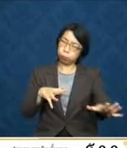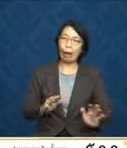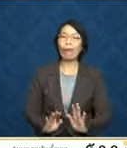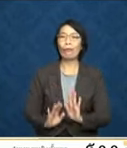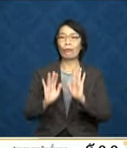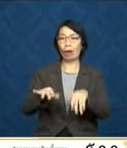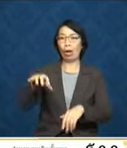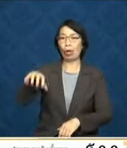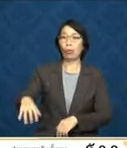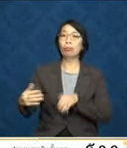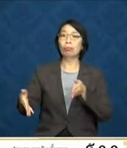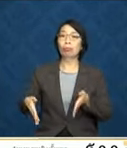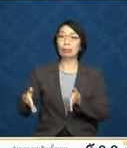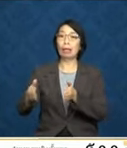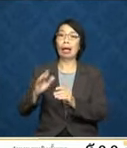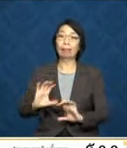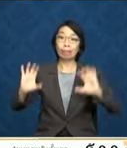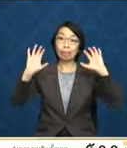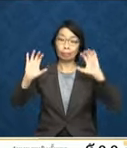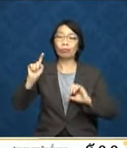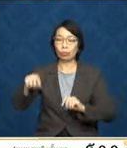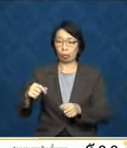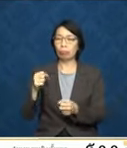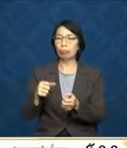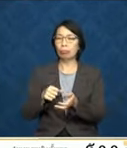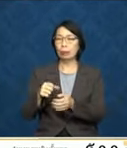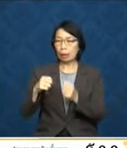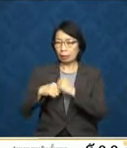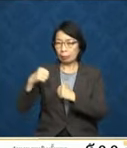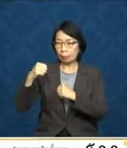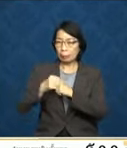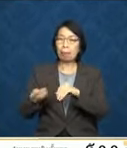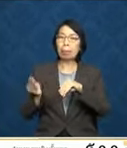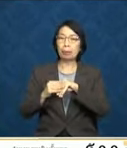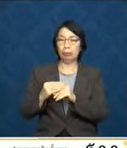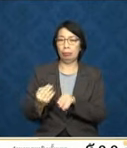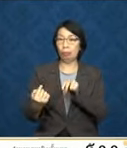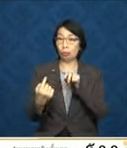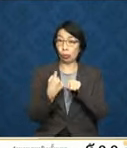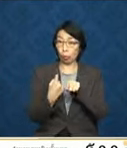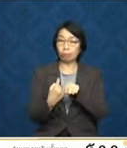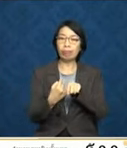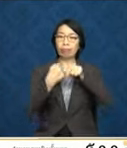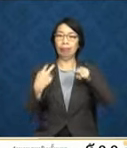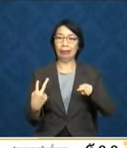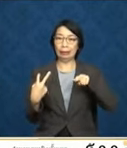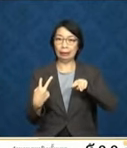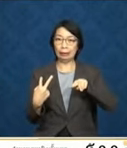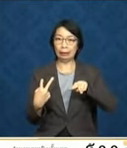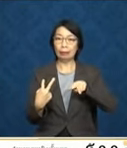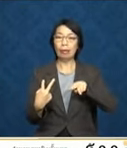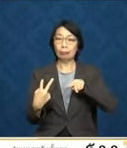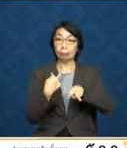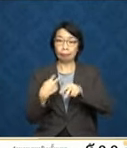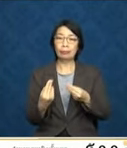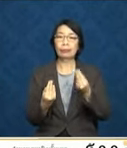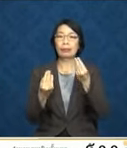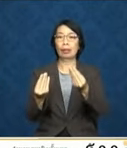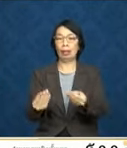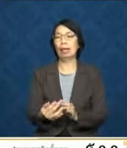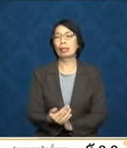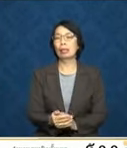ได้ขยับขยายจาก2ช่องจราจรให้เป็น4ช่องจราจรให้กับพี่น้องชาวอำเภอนาแกชาวจังหวัดนครพ